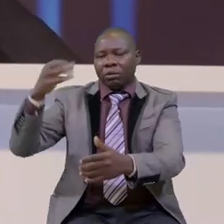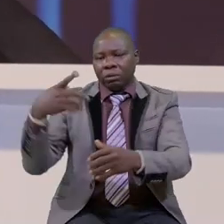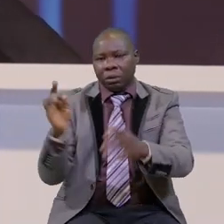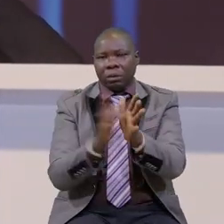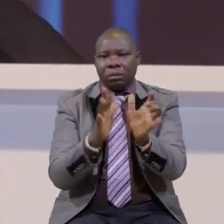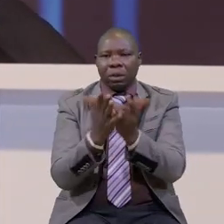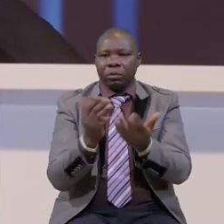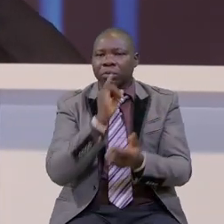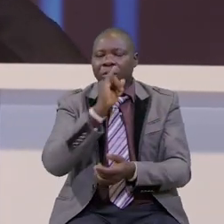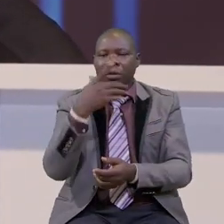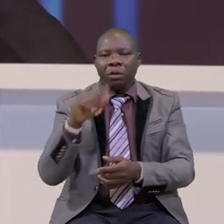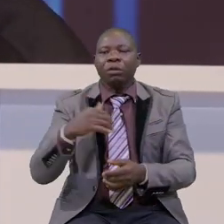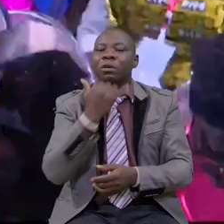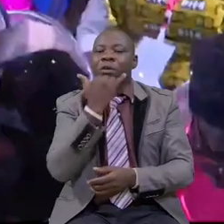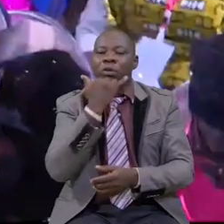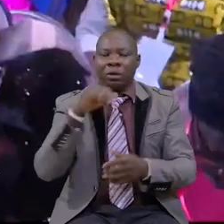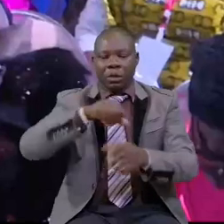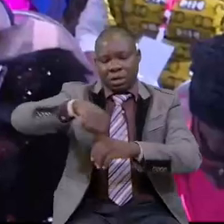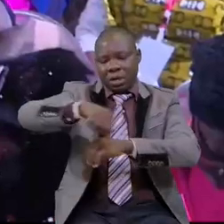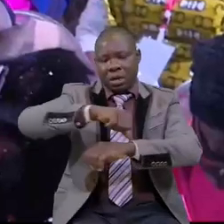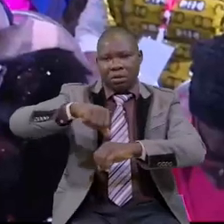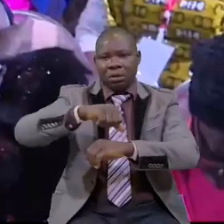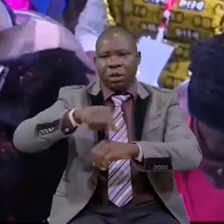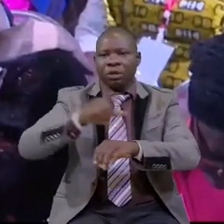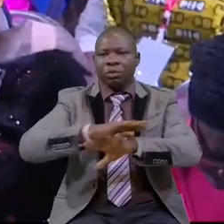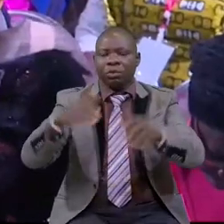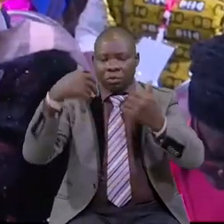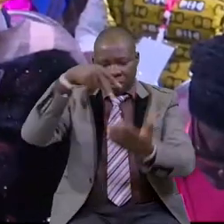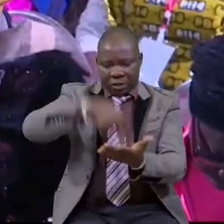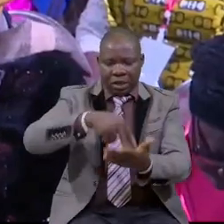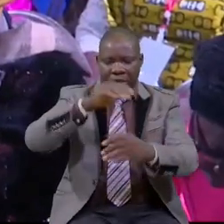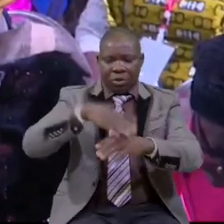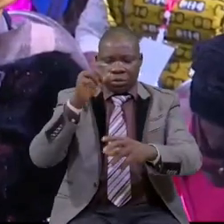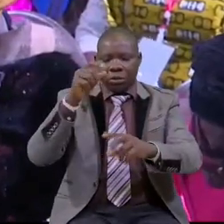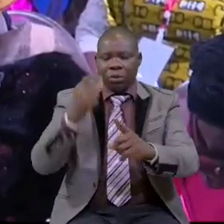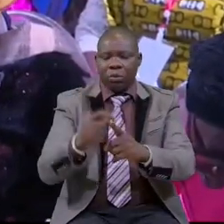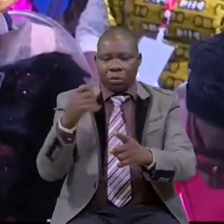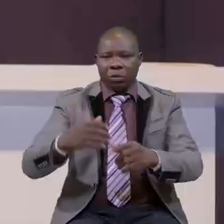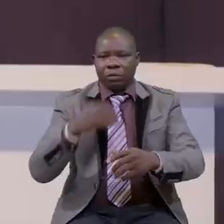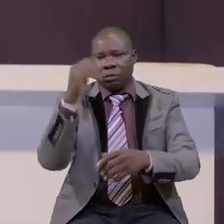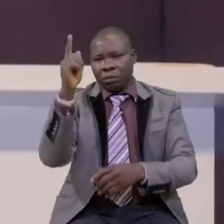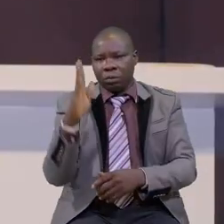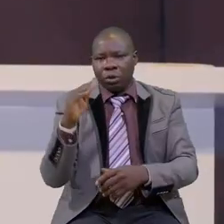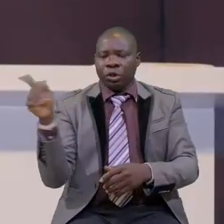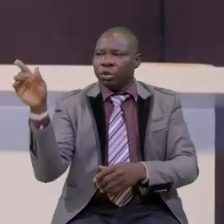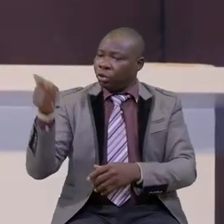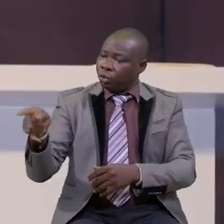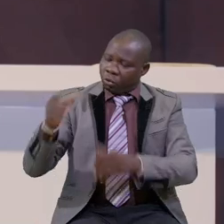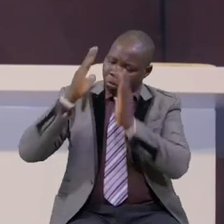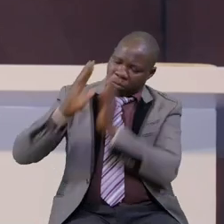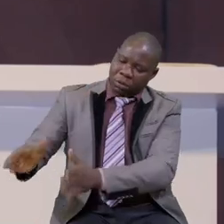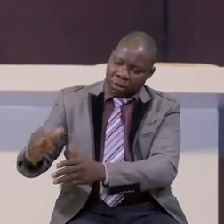Bible est une mauvaise onction. Vous ne tenez pas sur la parole de Dieu pour vivre, vous ne croyez pas en